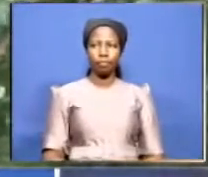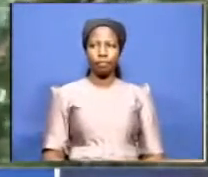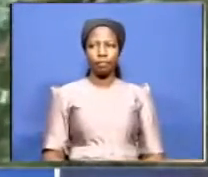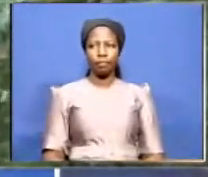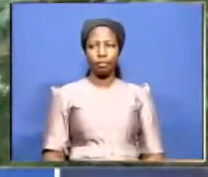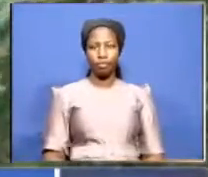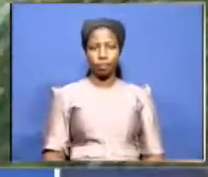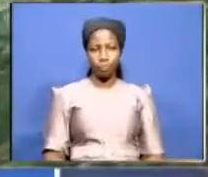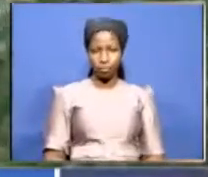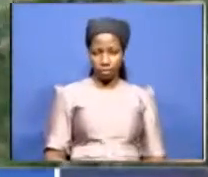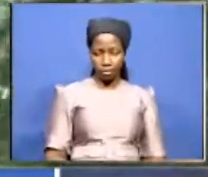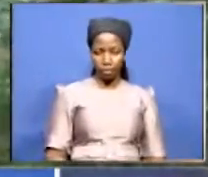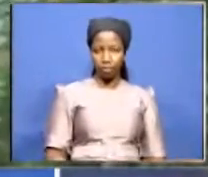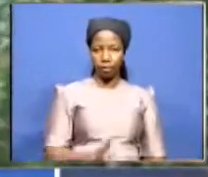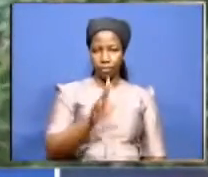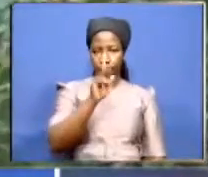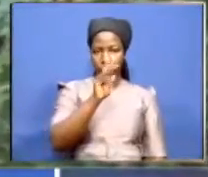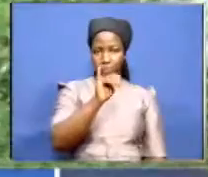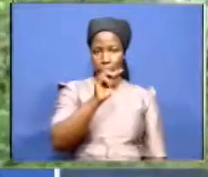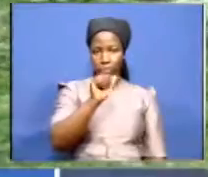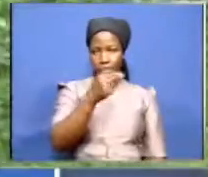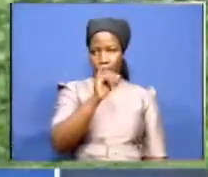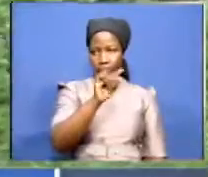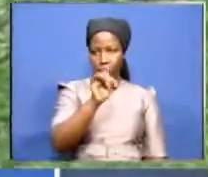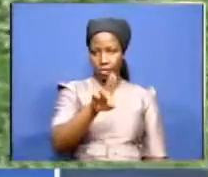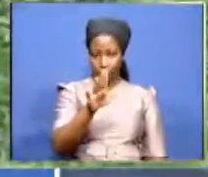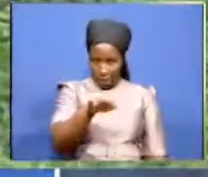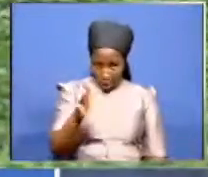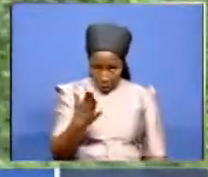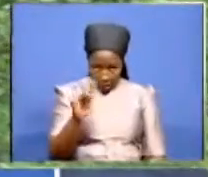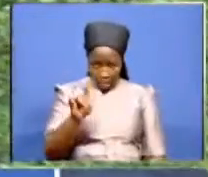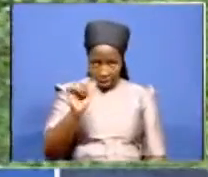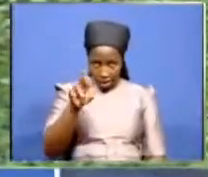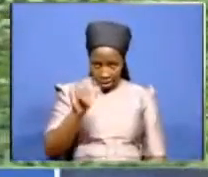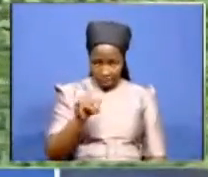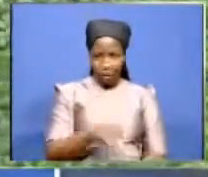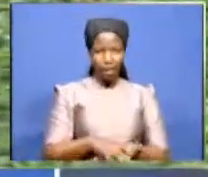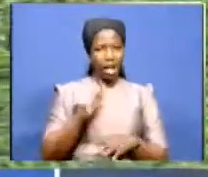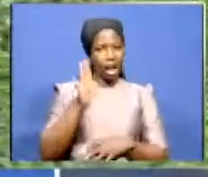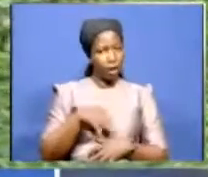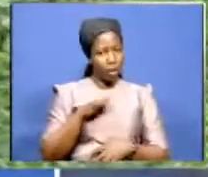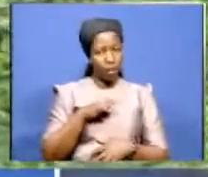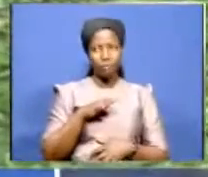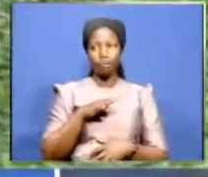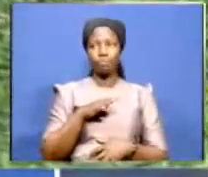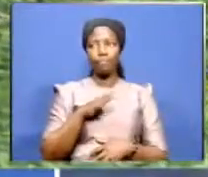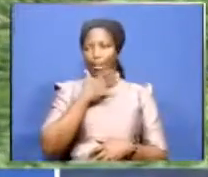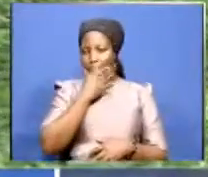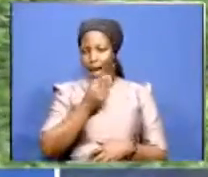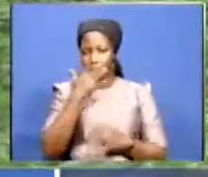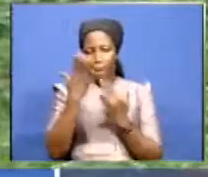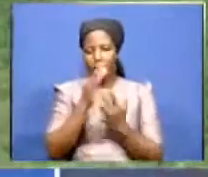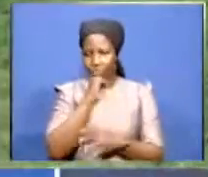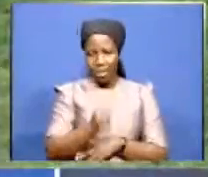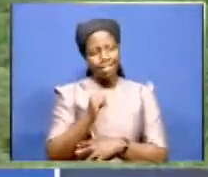Katika kijiji cha Kimahindu eneo bunge la Lari, mwanamume wa umri wa makamo anaofiwa kuaga dunia baada ya